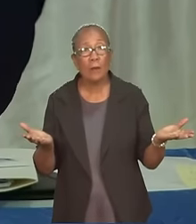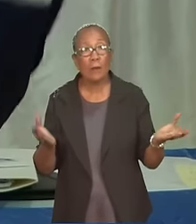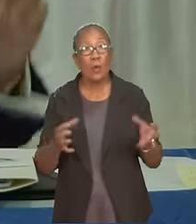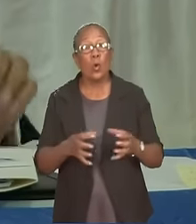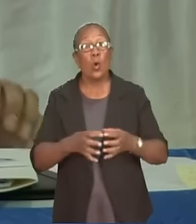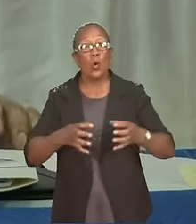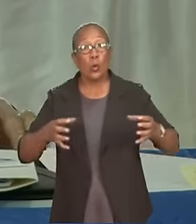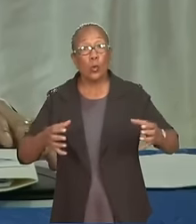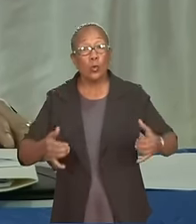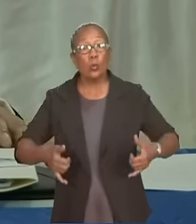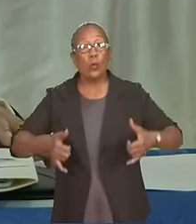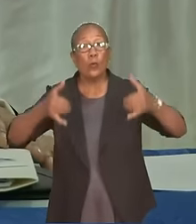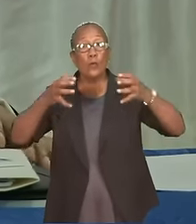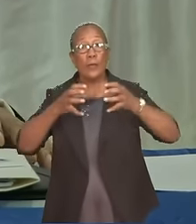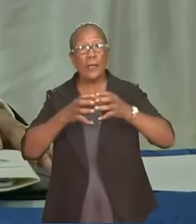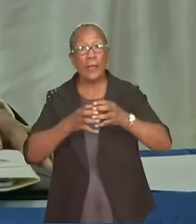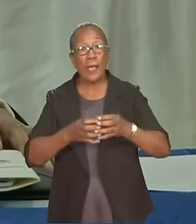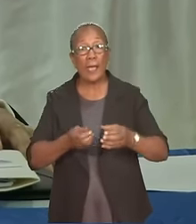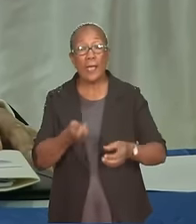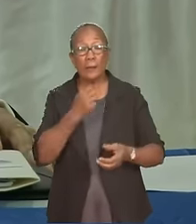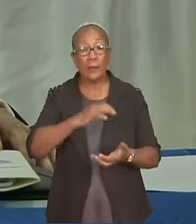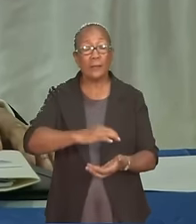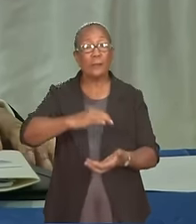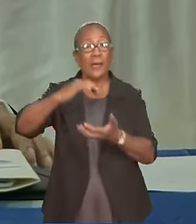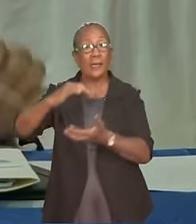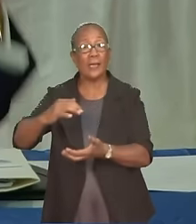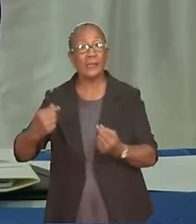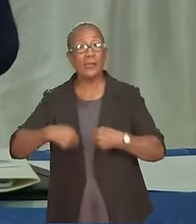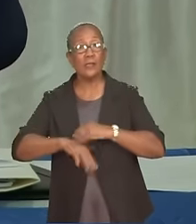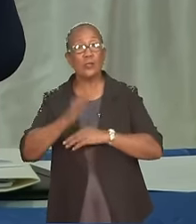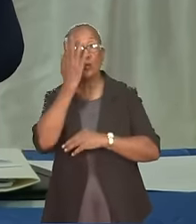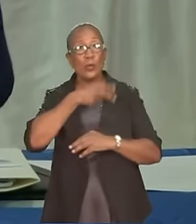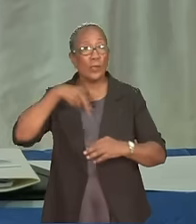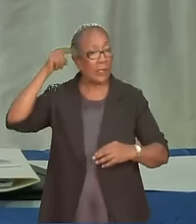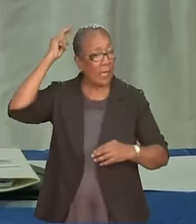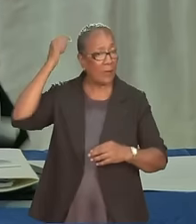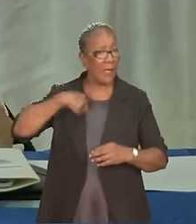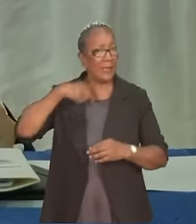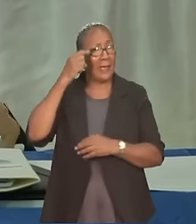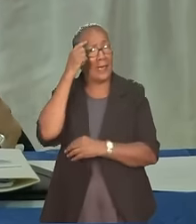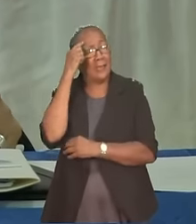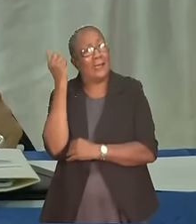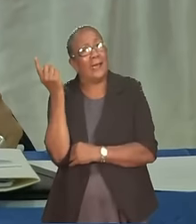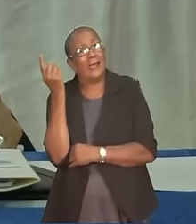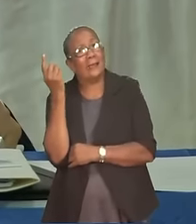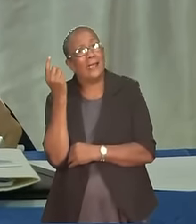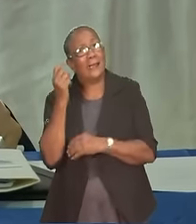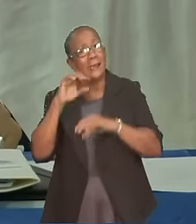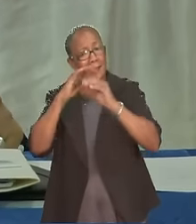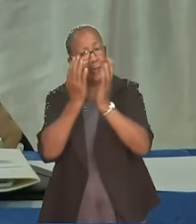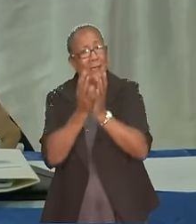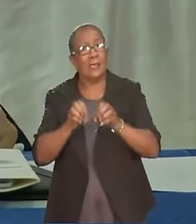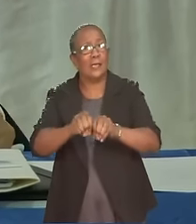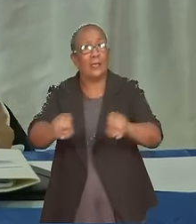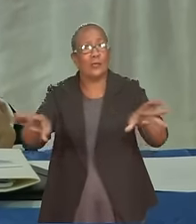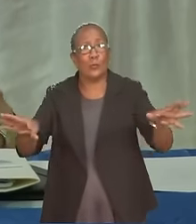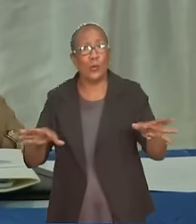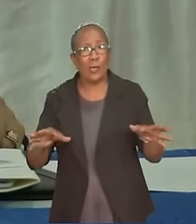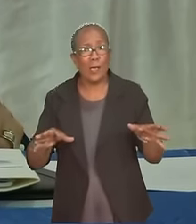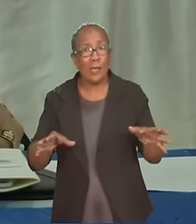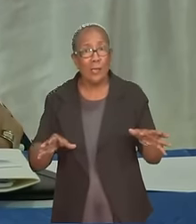Grote hoeveelheden sociale pakketten komen aan in Suriname. Maar natuurlijk ga je weer natrekken in de diaspora. Sturen jullie zoveel